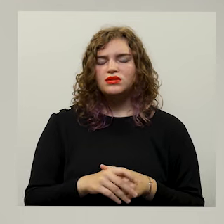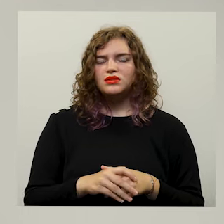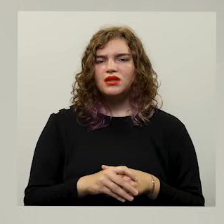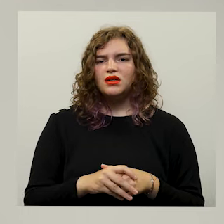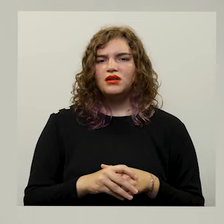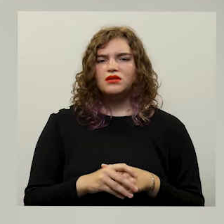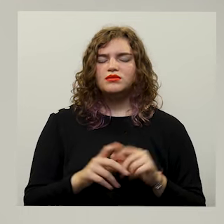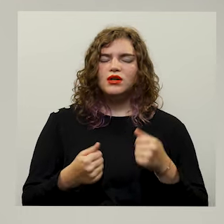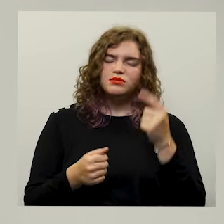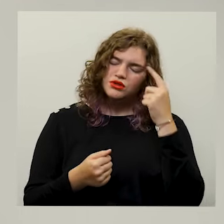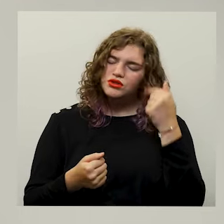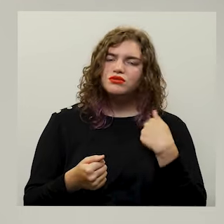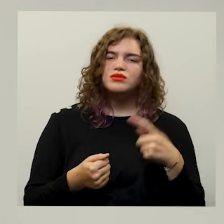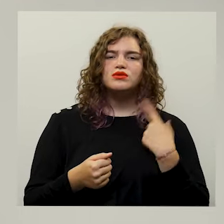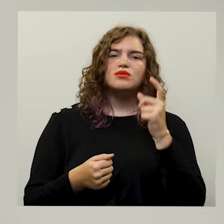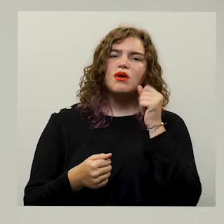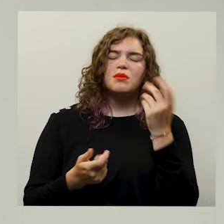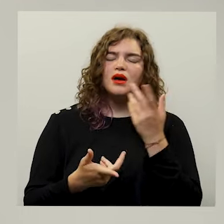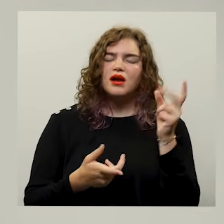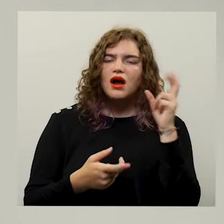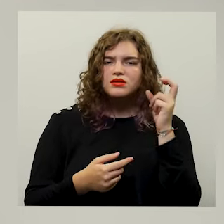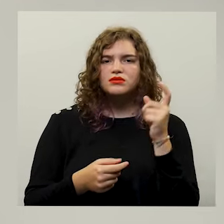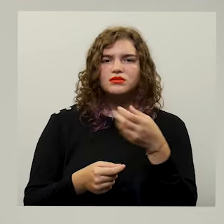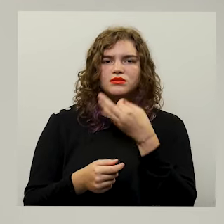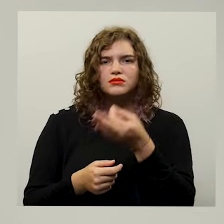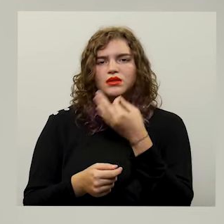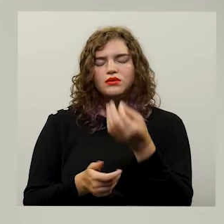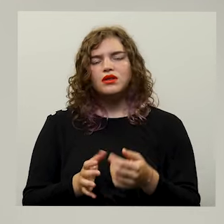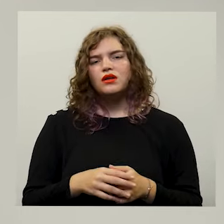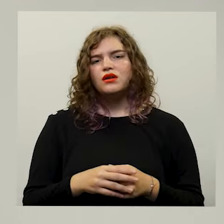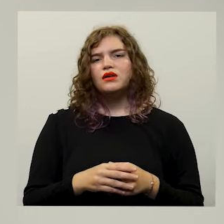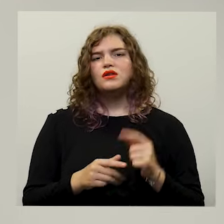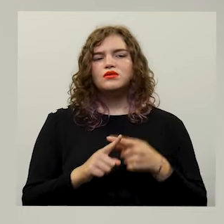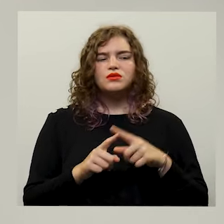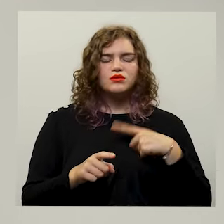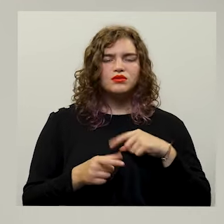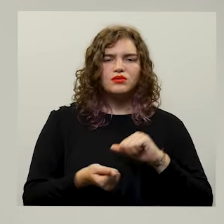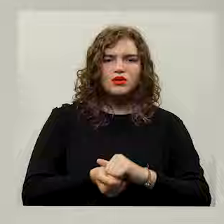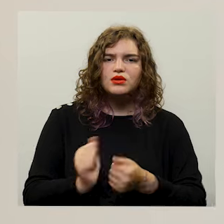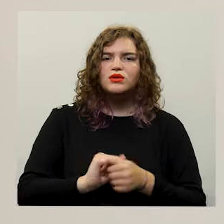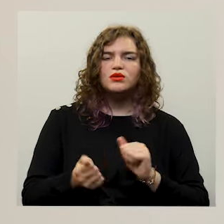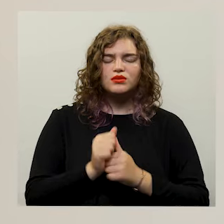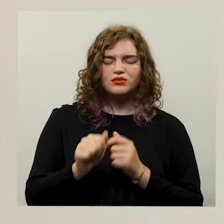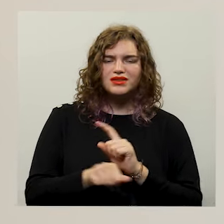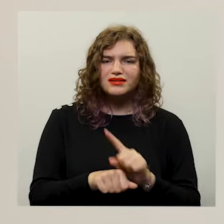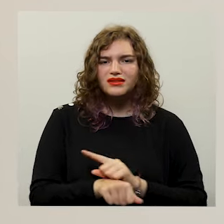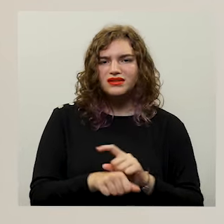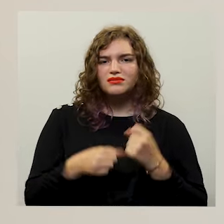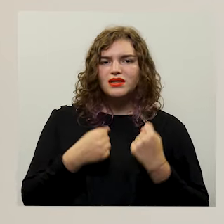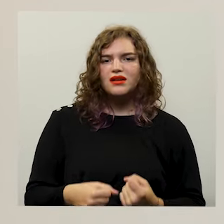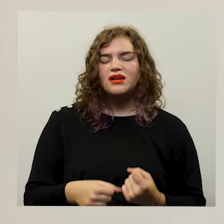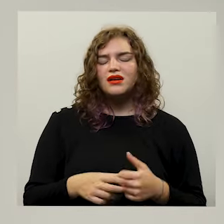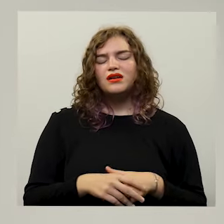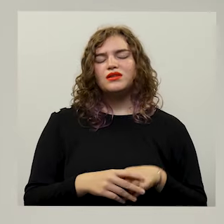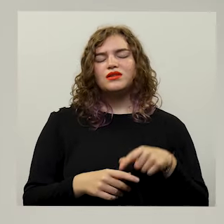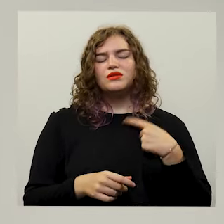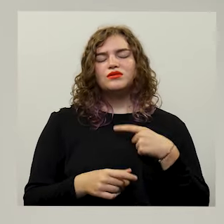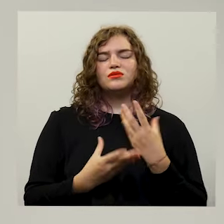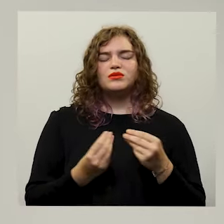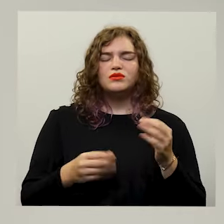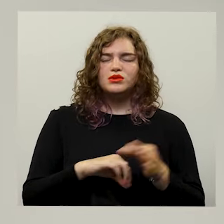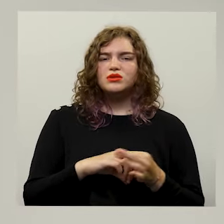că sunt oameni care ascultă această mărturie și sunt în lupta aceasta, în momentul acesta, Doamne. Sunt atâtea